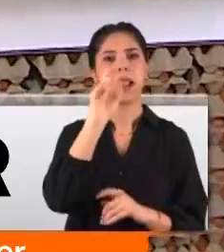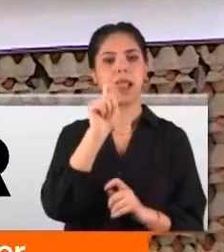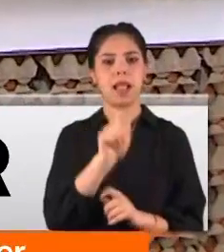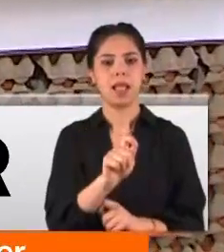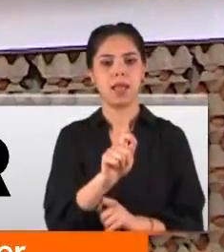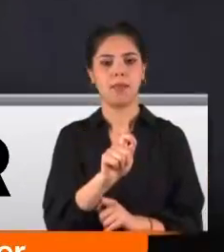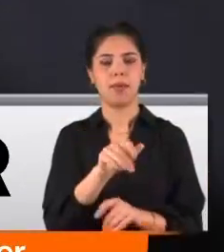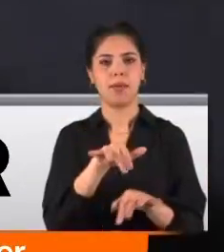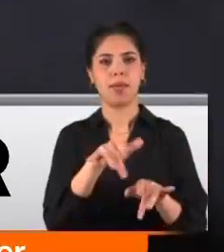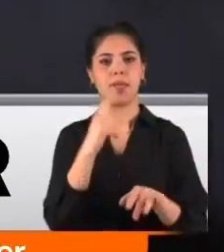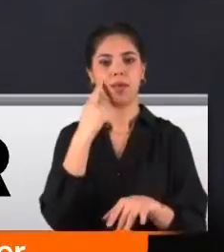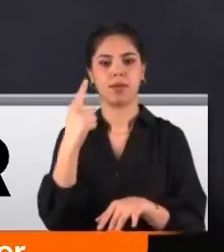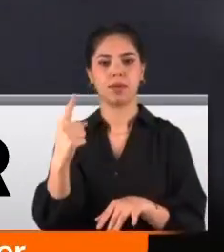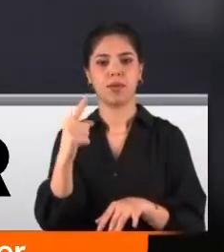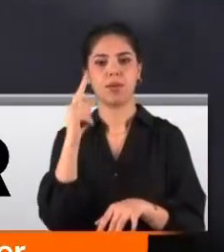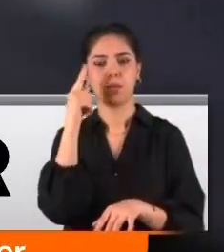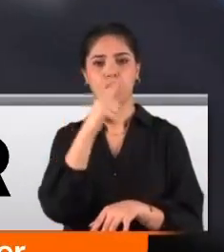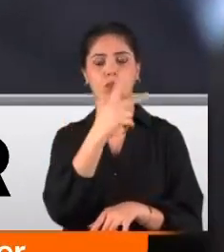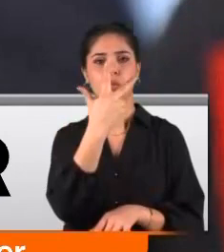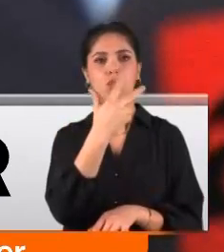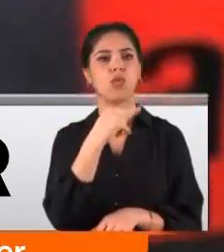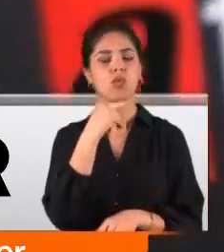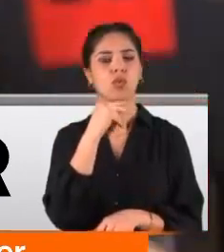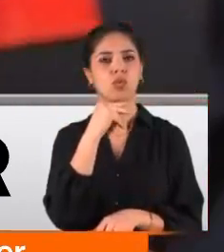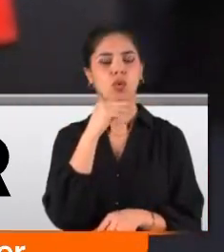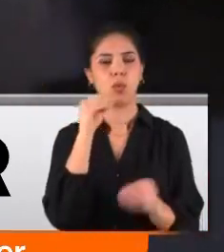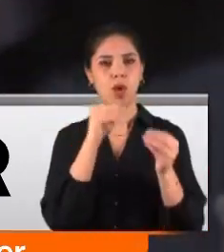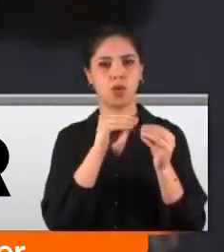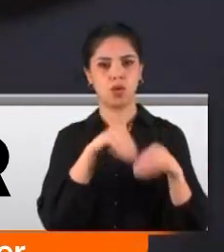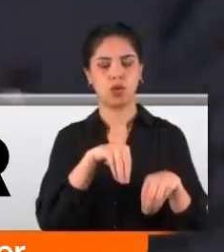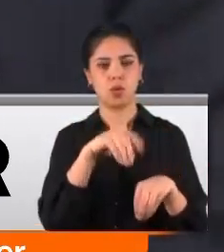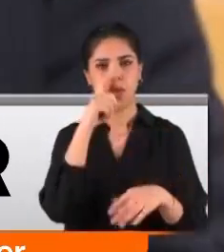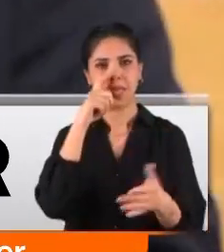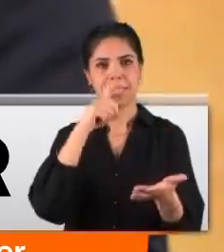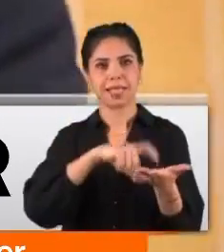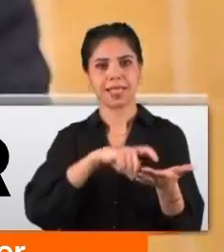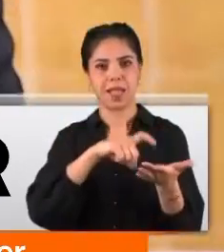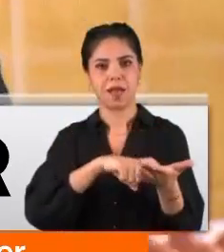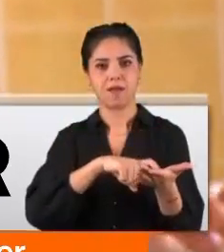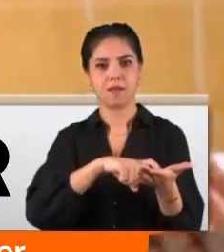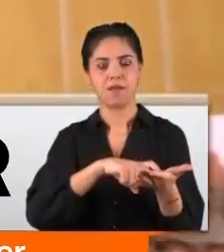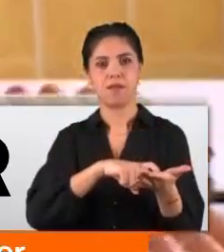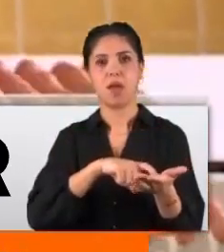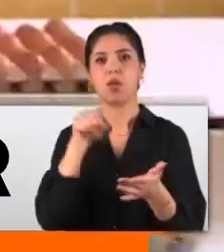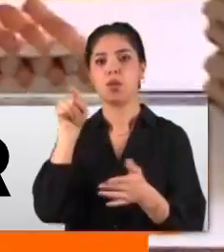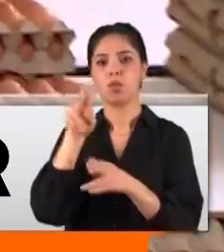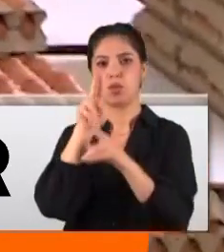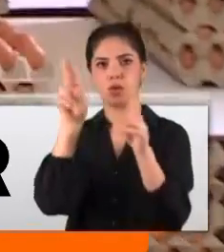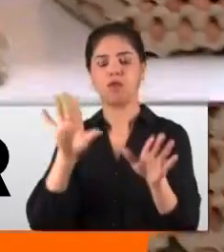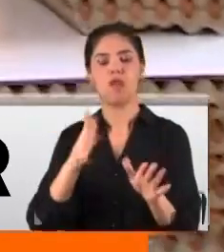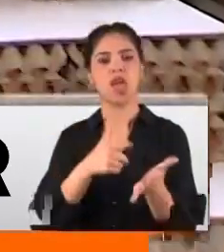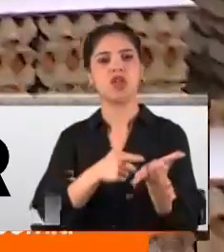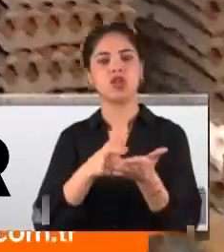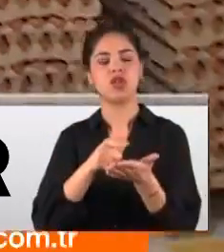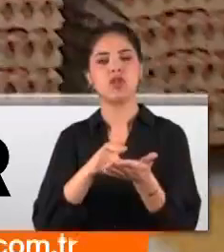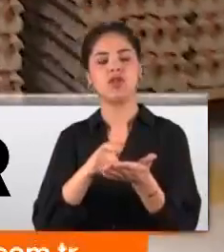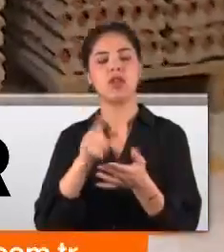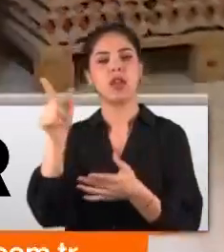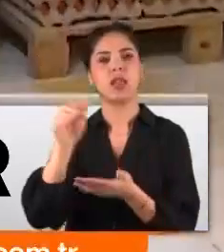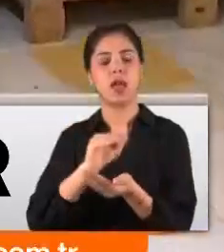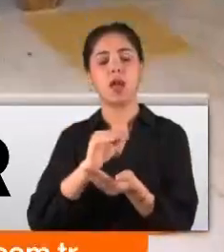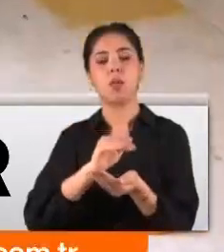parmakların ucunda. Evet. İşte bu 3 numaralı yumurta yani tavuğun kafeste ya da çiftlikte yetiştiğini gösteriyor. Ancak